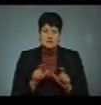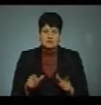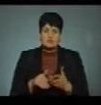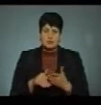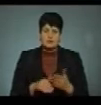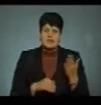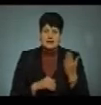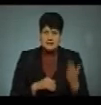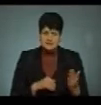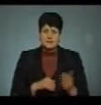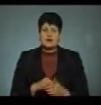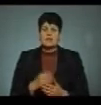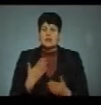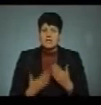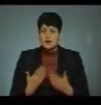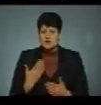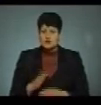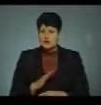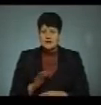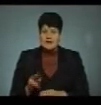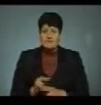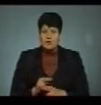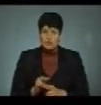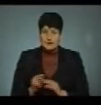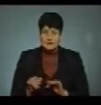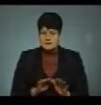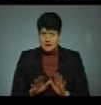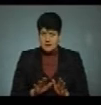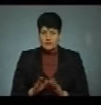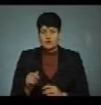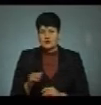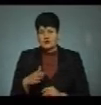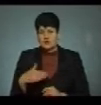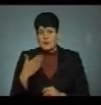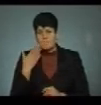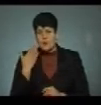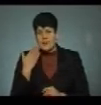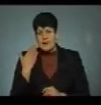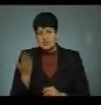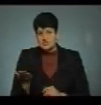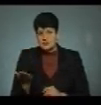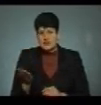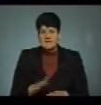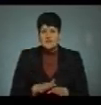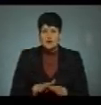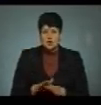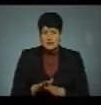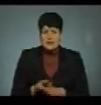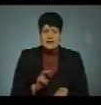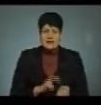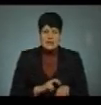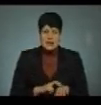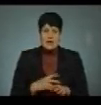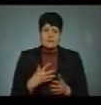їм, ну, якщо не в лікувальній справі, то принаймні з точки зору полегшення виконання лікарями